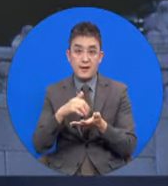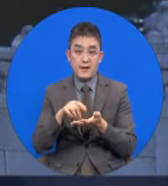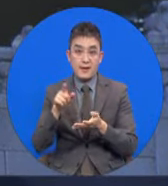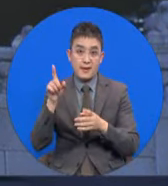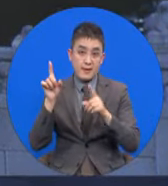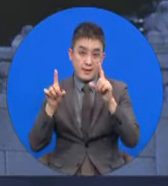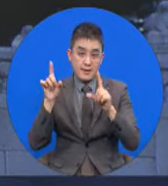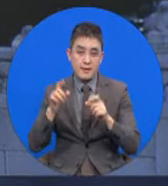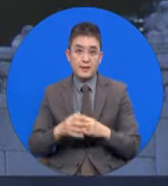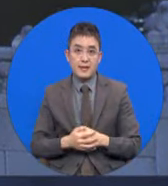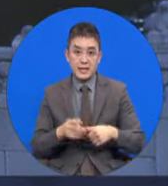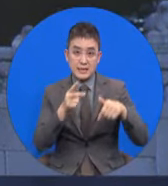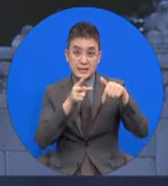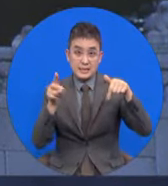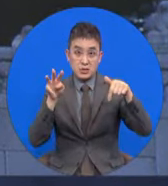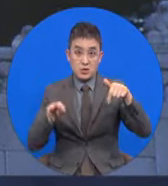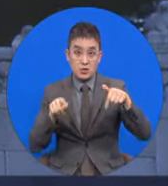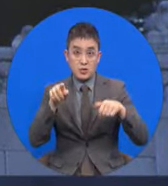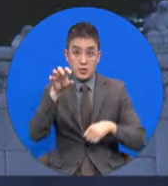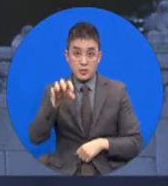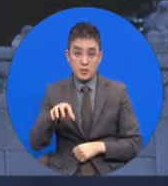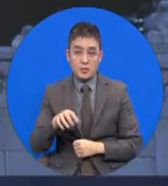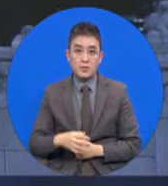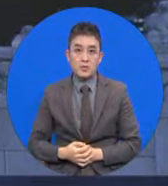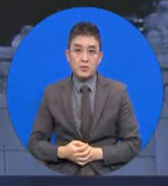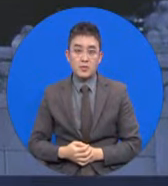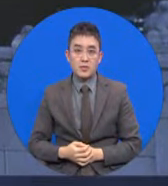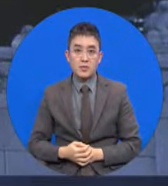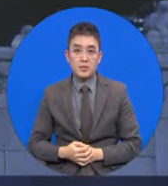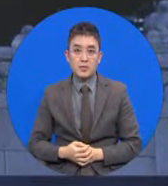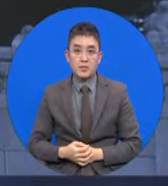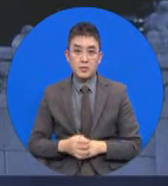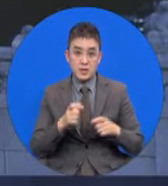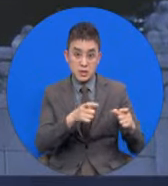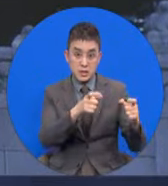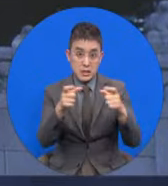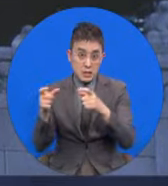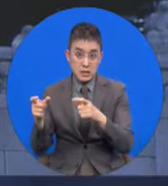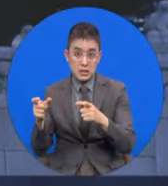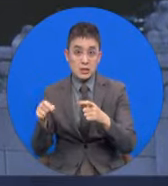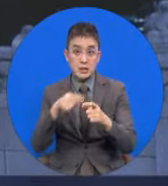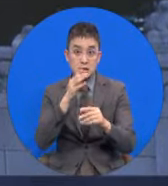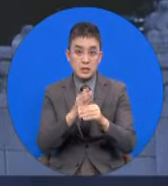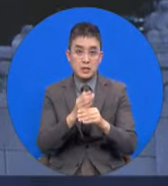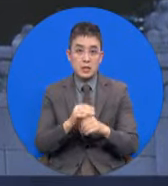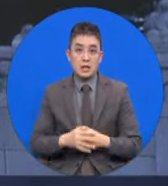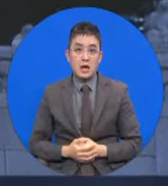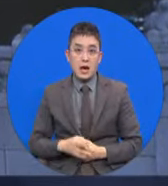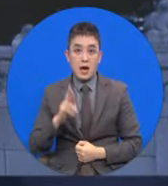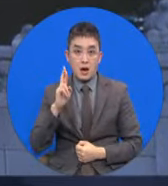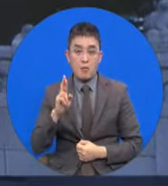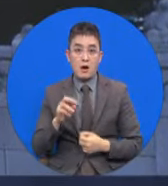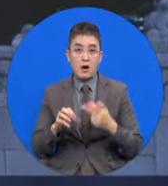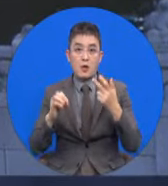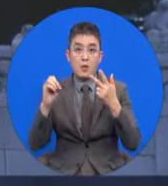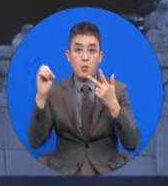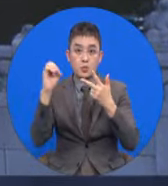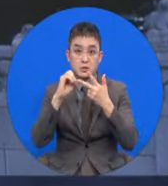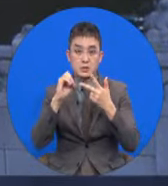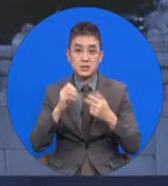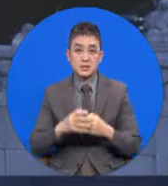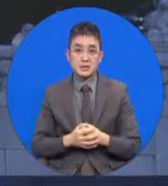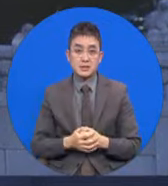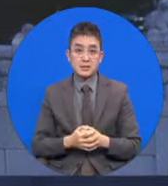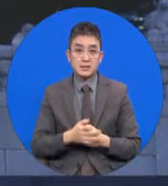상황인데 인천 지역에서 여러 지역 중에 강화와 옹진이